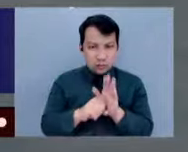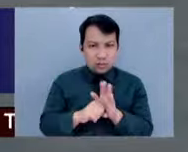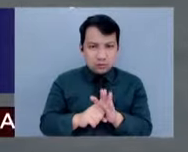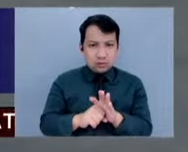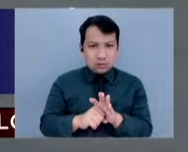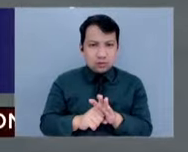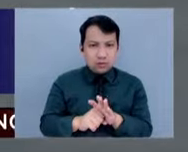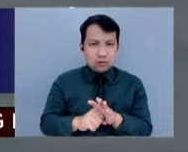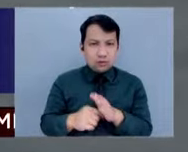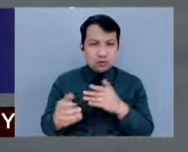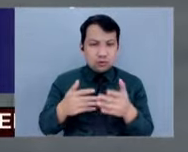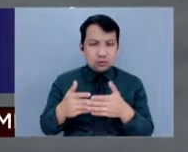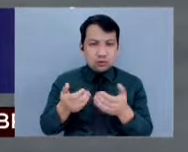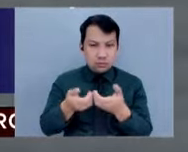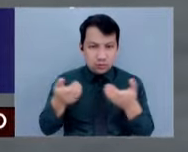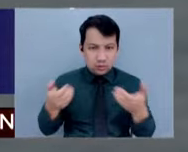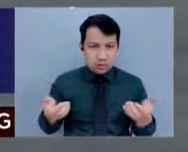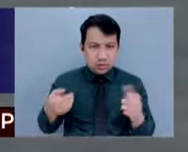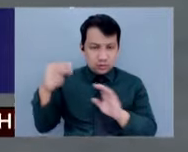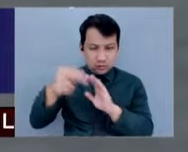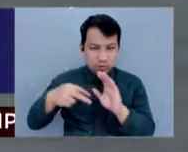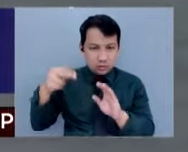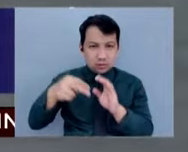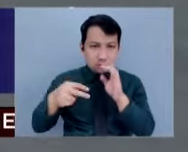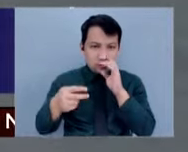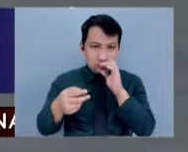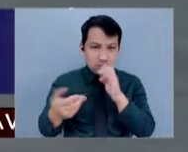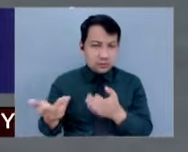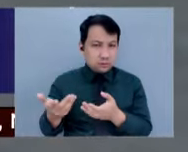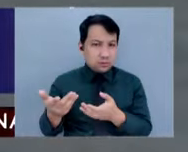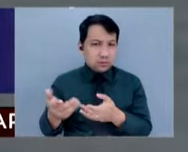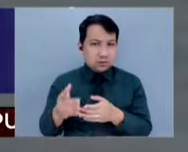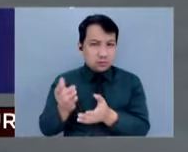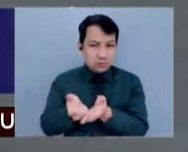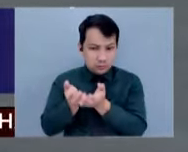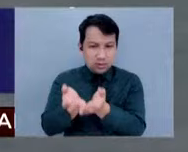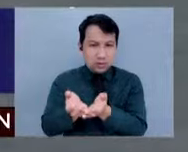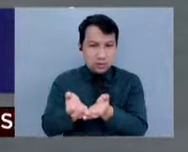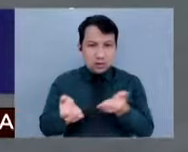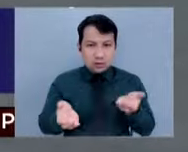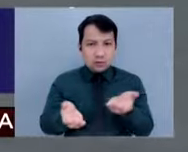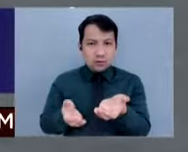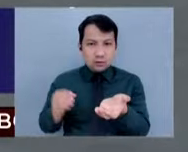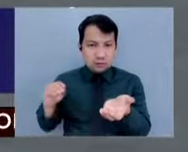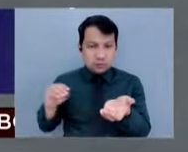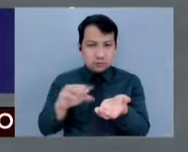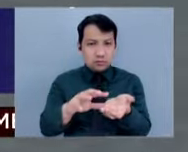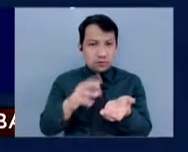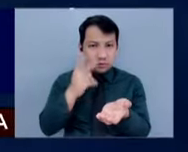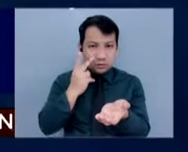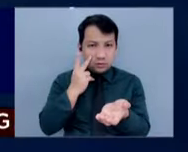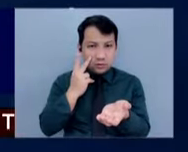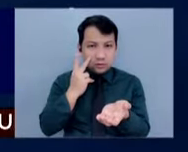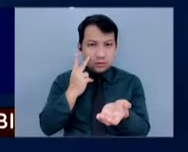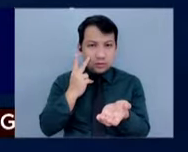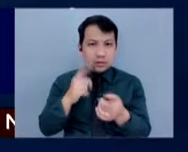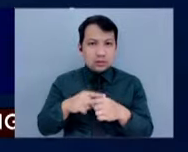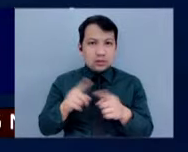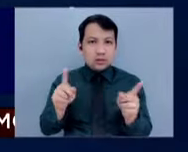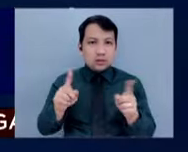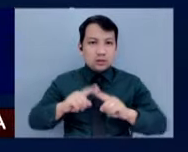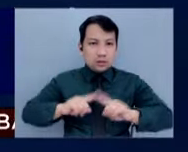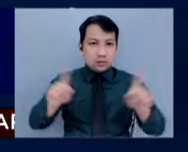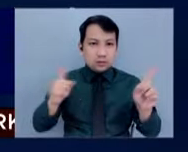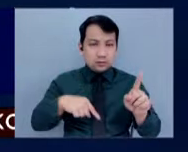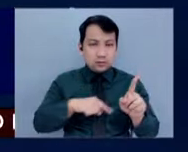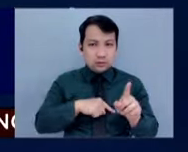Sa hiwalay pang video ng China Coast Guard, isang barko lang ng China ang nakikitang nagbubuga ng tubig. Ibang-iba yan sa kuha